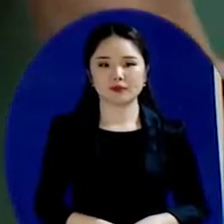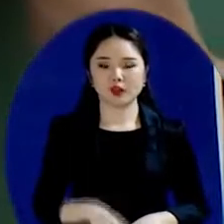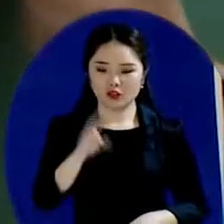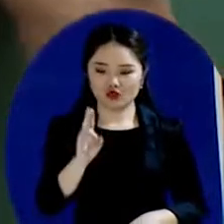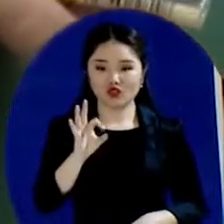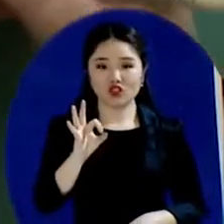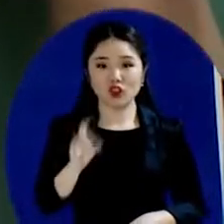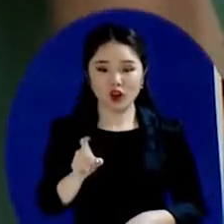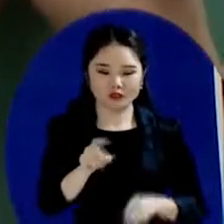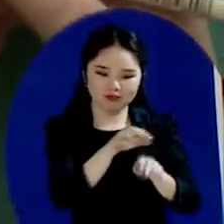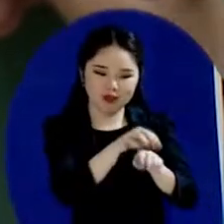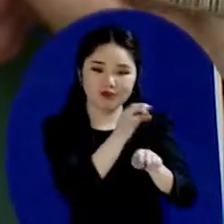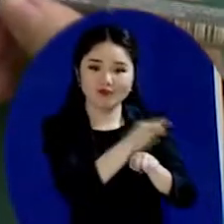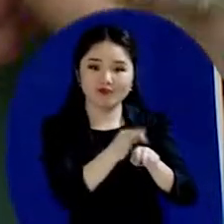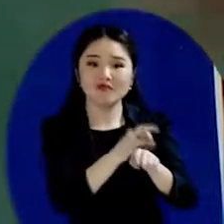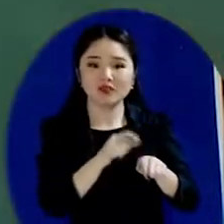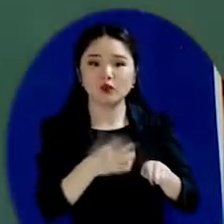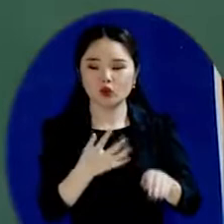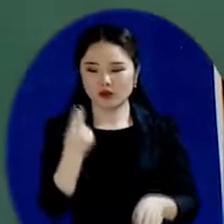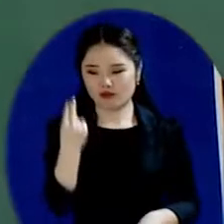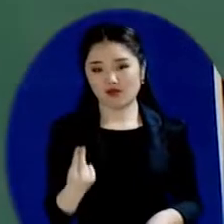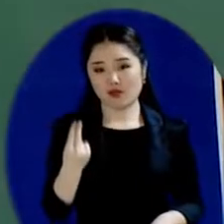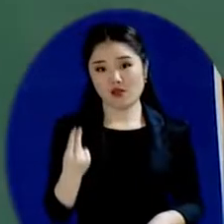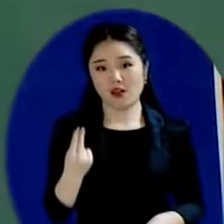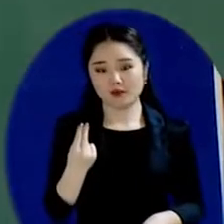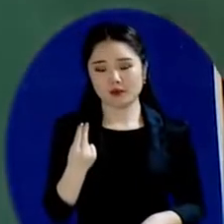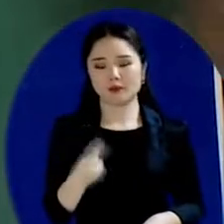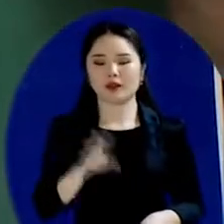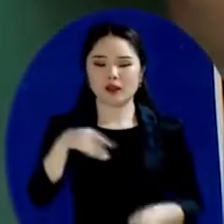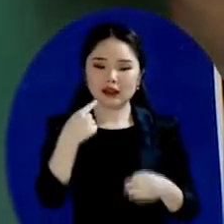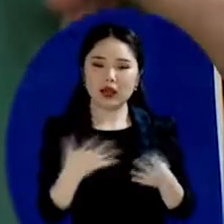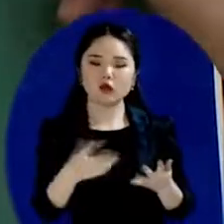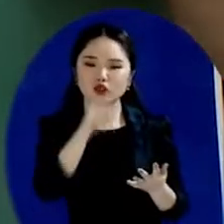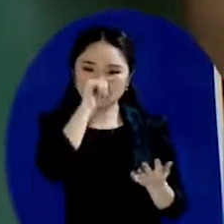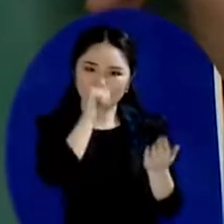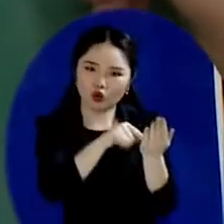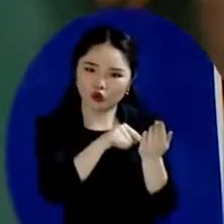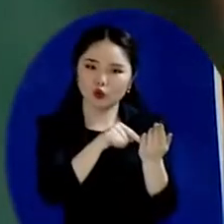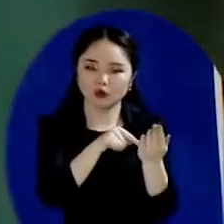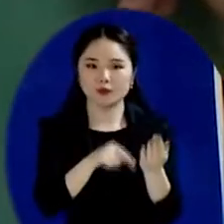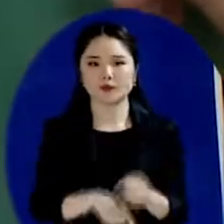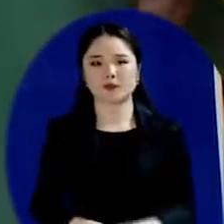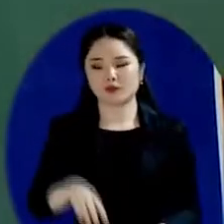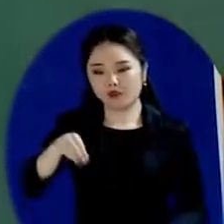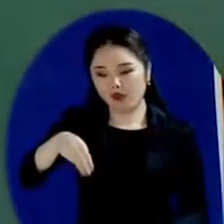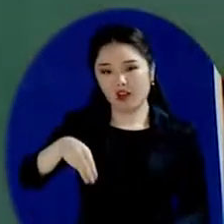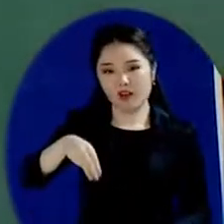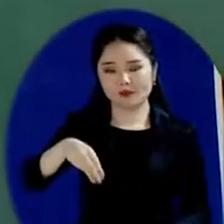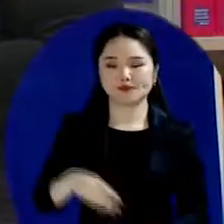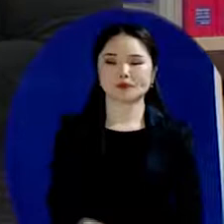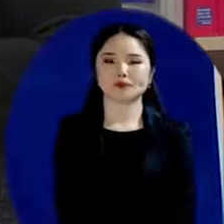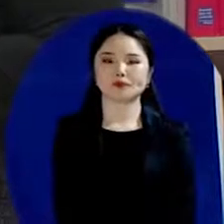цох. Цэ үсгээр тэмдэглэе. Дараа нь тоншул. Ташуулыг тэвсгээр